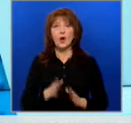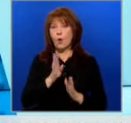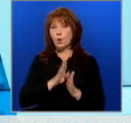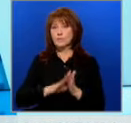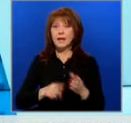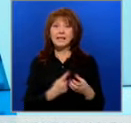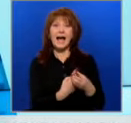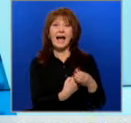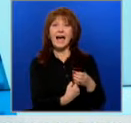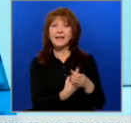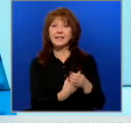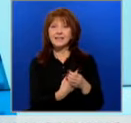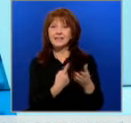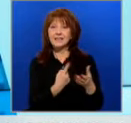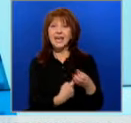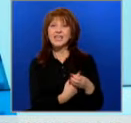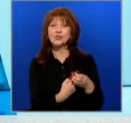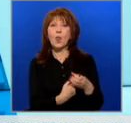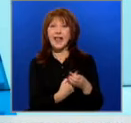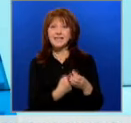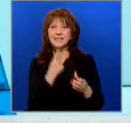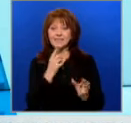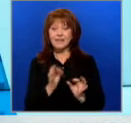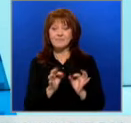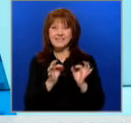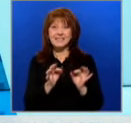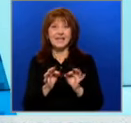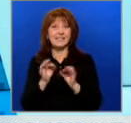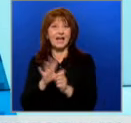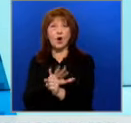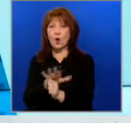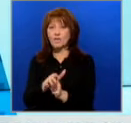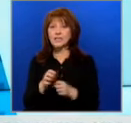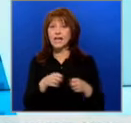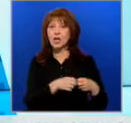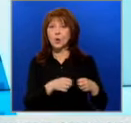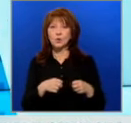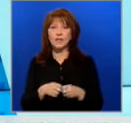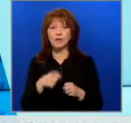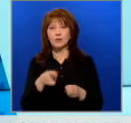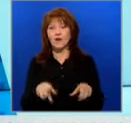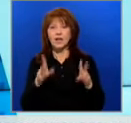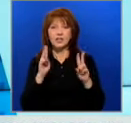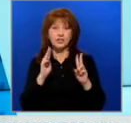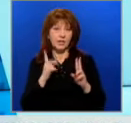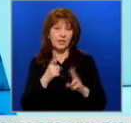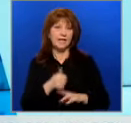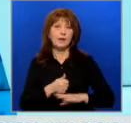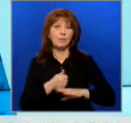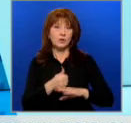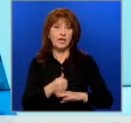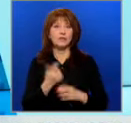Отпада карантината и изолацията на заразените с COVID-19 и контактните им лица. Това решиха на първо четене